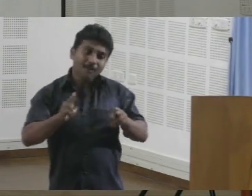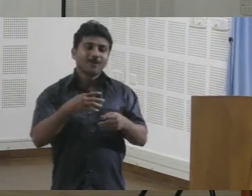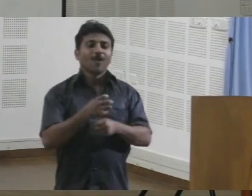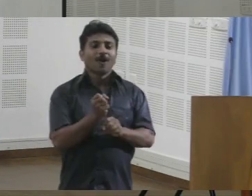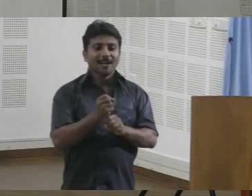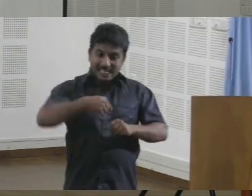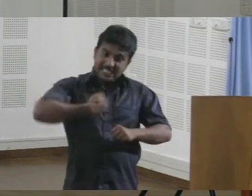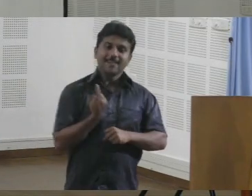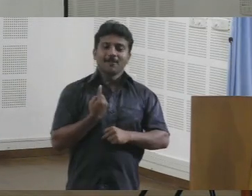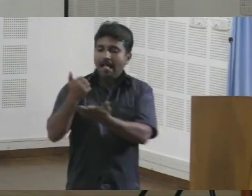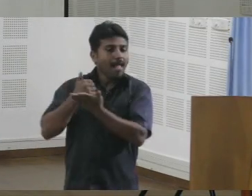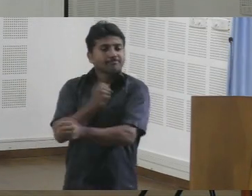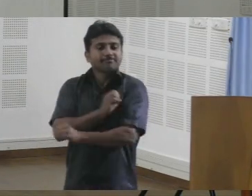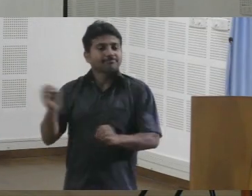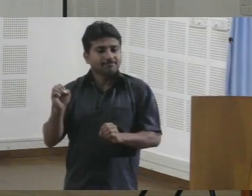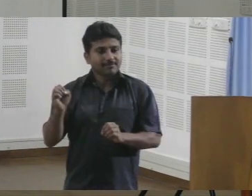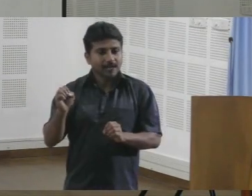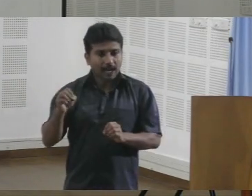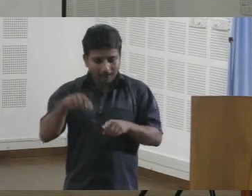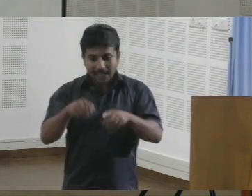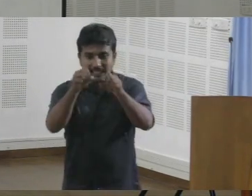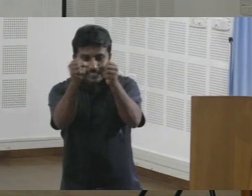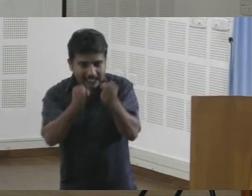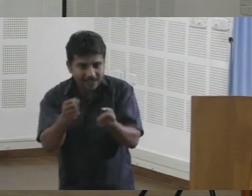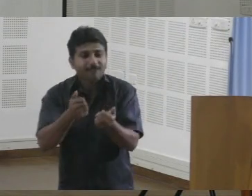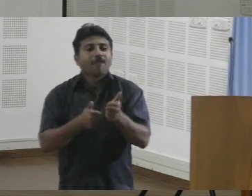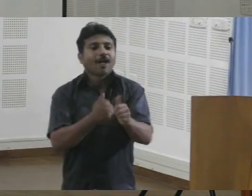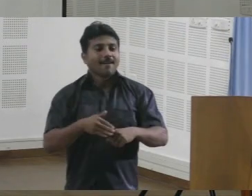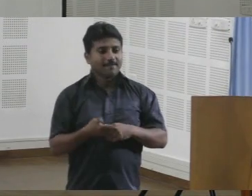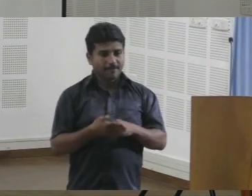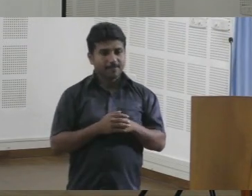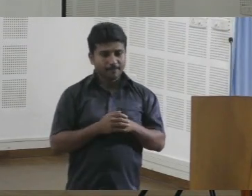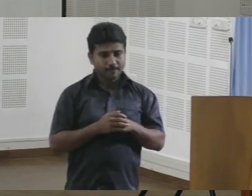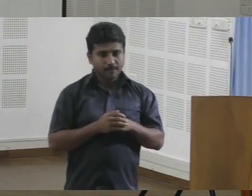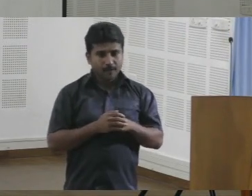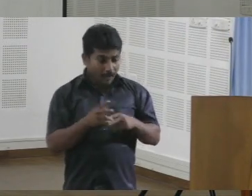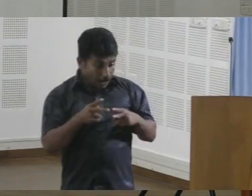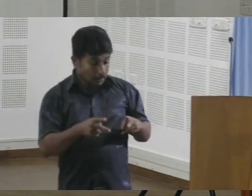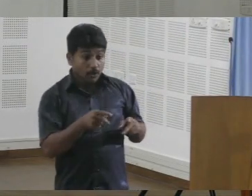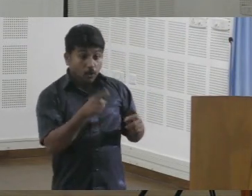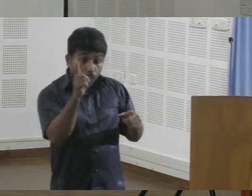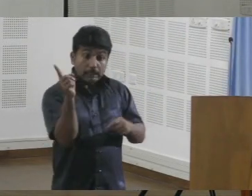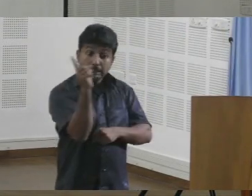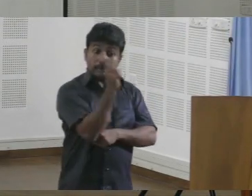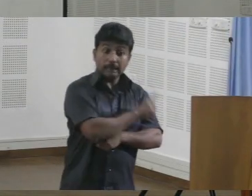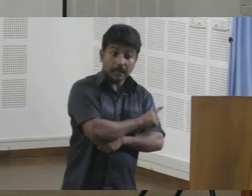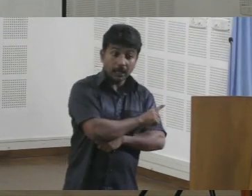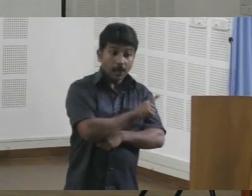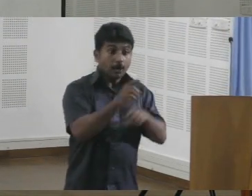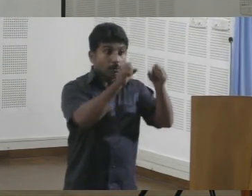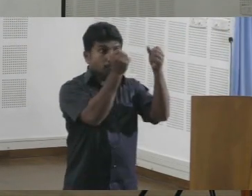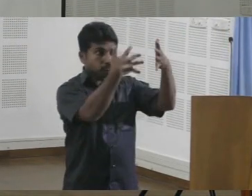ഫുൾ സ്ട്രക്ചറാക്കുമ്പോൾ ഇപ്പം നമ്മൾ ടൈമിന് ആക്ടിവിറ്റീസ് ഇട്ടുകൊണ്ടിരിക്കുക. അപ്പം നമുക്ക് അത്രയും ആക്ടിവിറ്റീസ് വേണം ഒരു ഡേ സ്ട്രക്ചർ